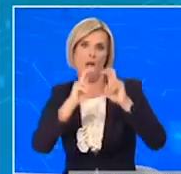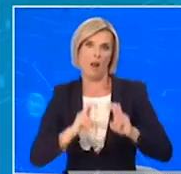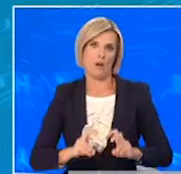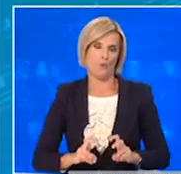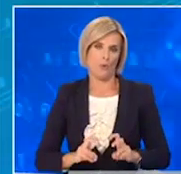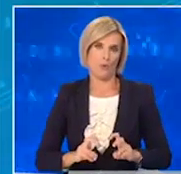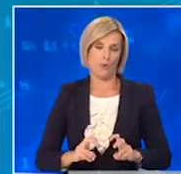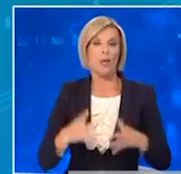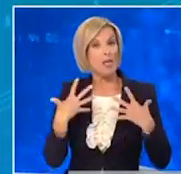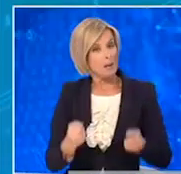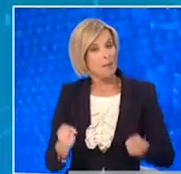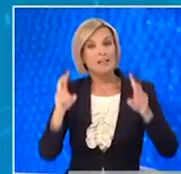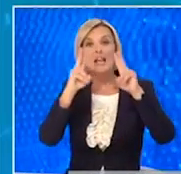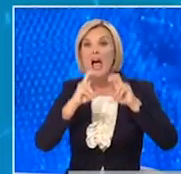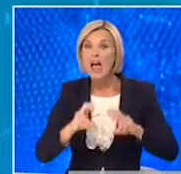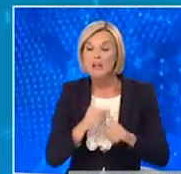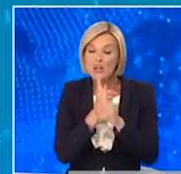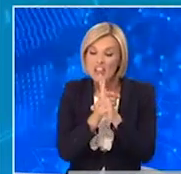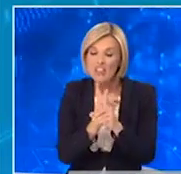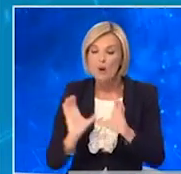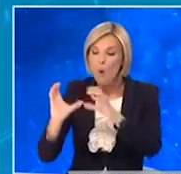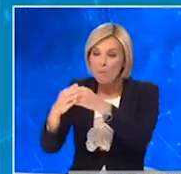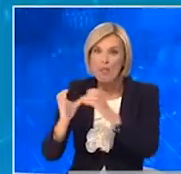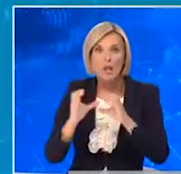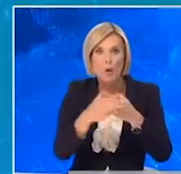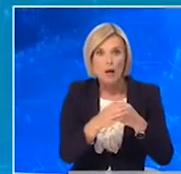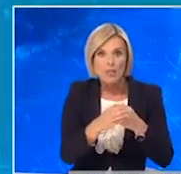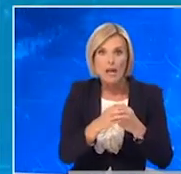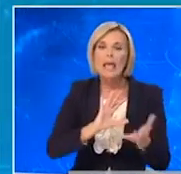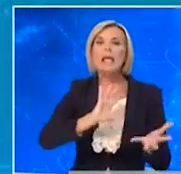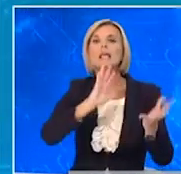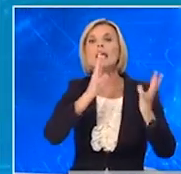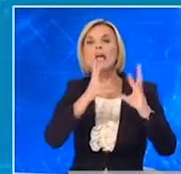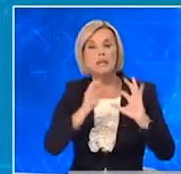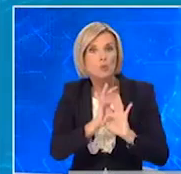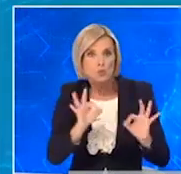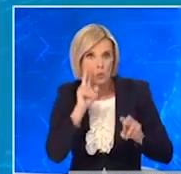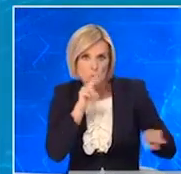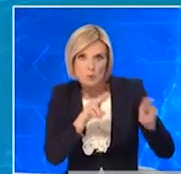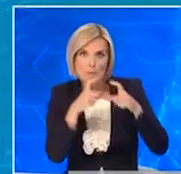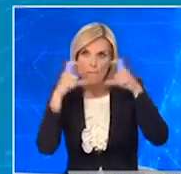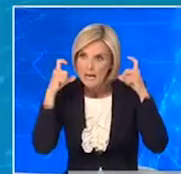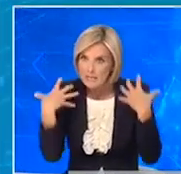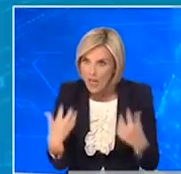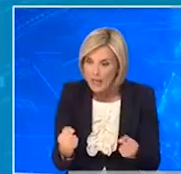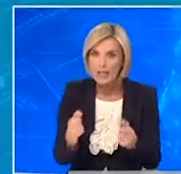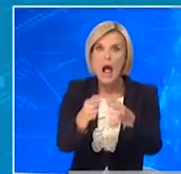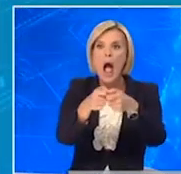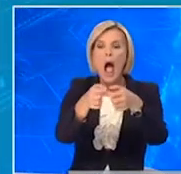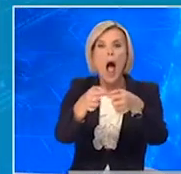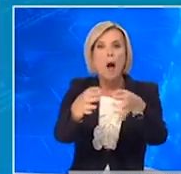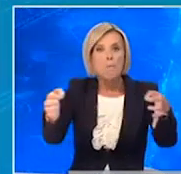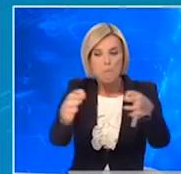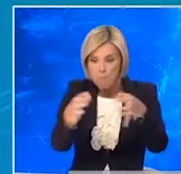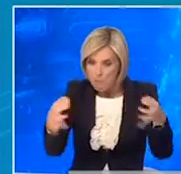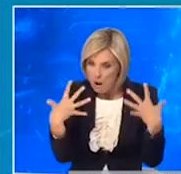έλεγχοι οι οποίοι γίνονται από τους ελεγκτικούς μηχανισμούς σε σχέση με την γενικότερη τήρηση των μέτρων ή όχι. Άρα, ό,τι